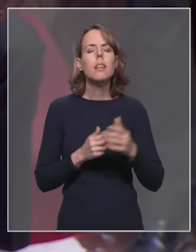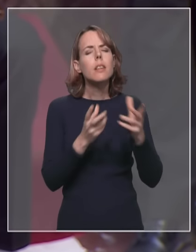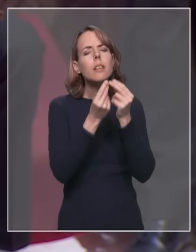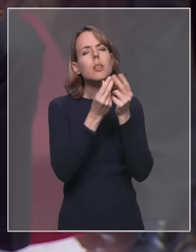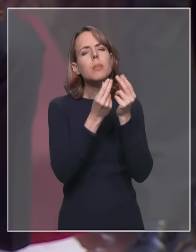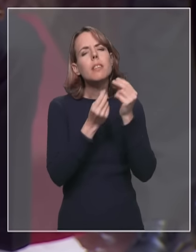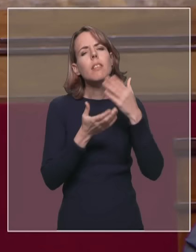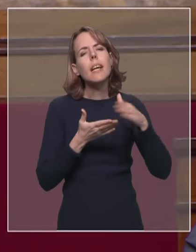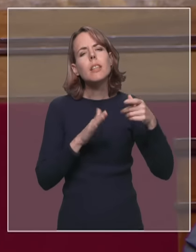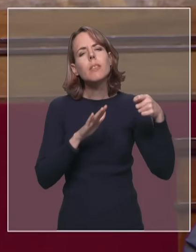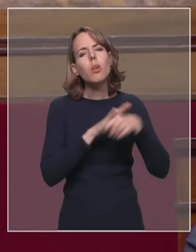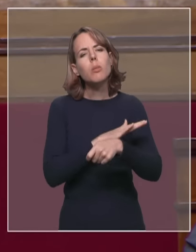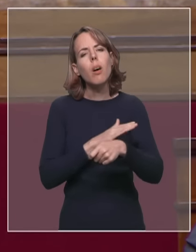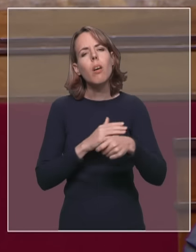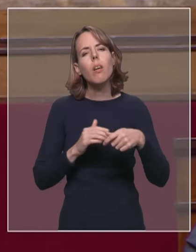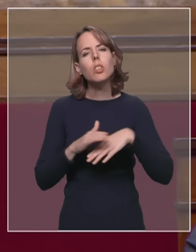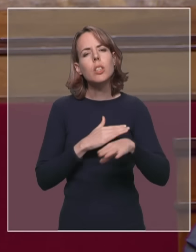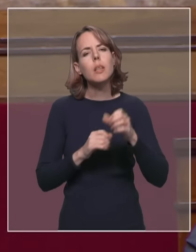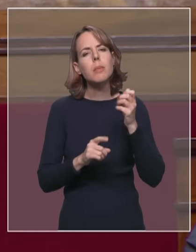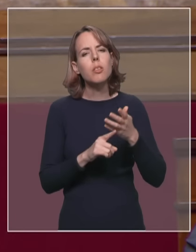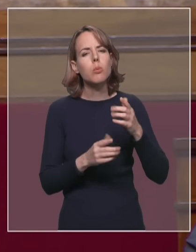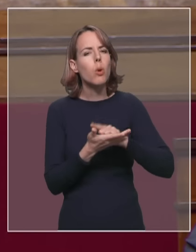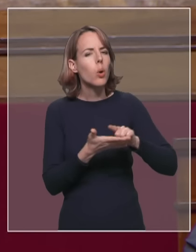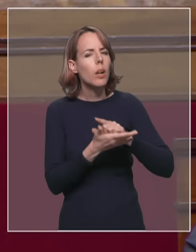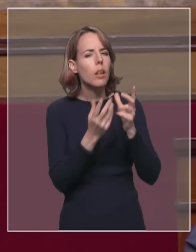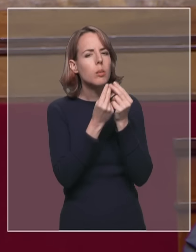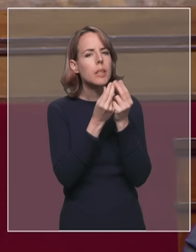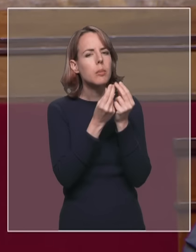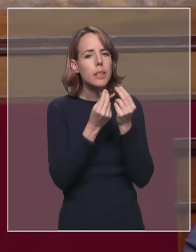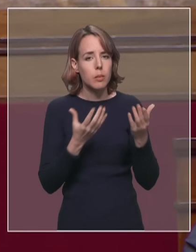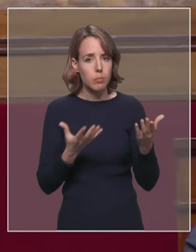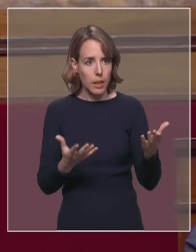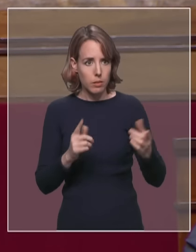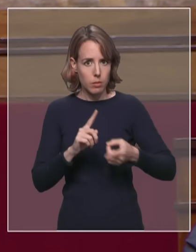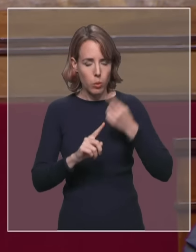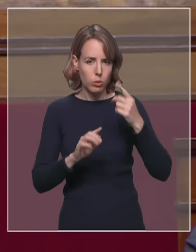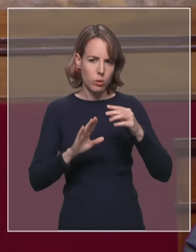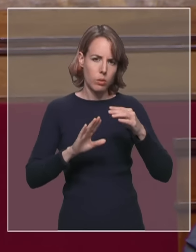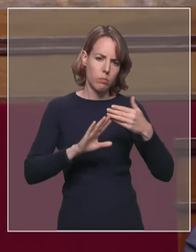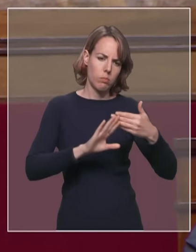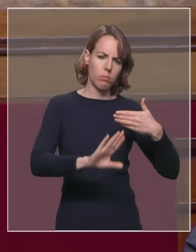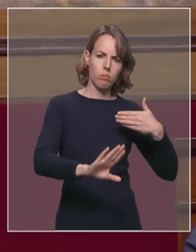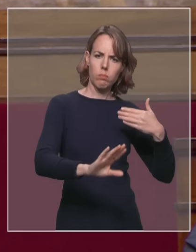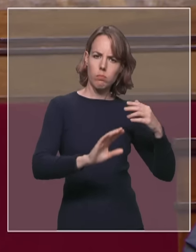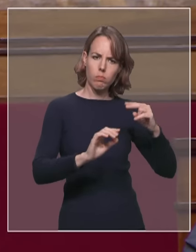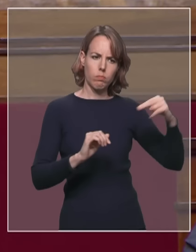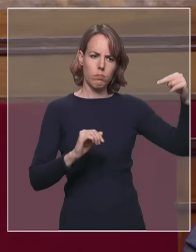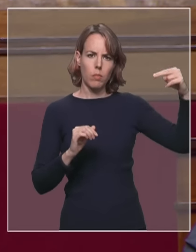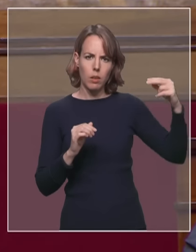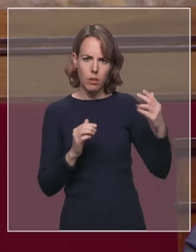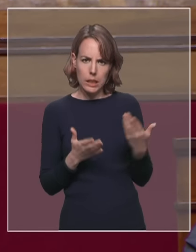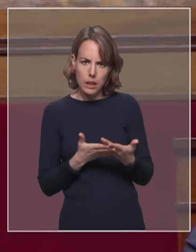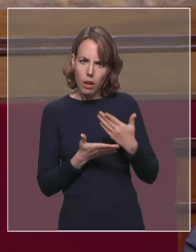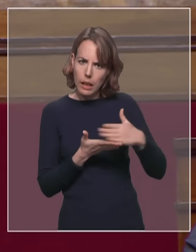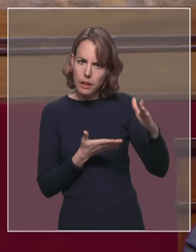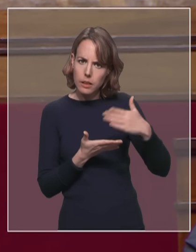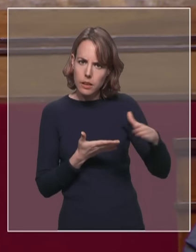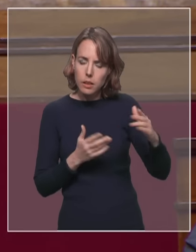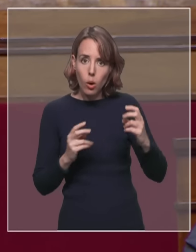des crédits auprès des missions locales. Encore faut-il rappeler l'ensemble et mettre en perspective. Ces crédits aux missions locales ont augmenté